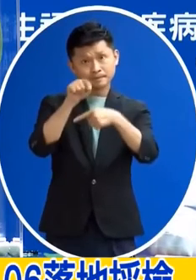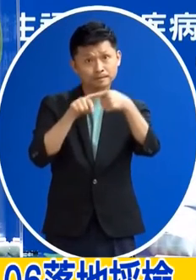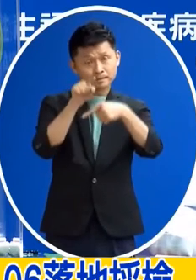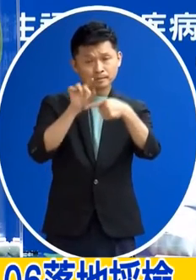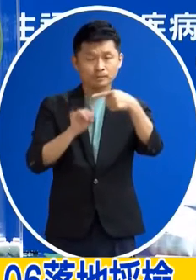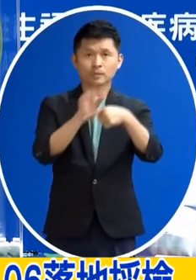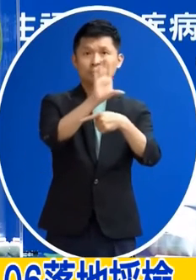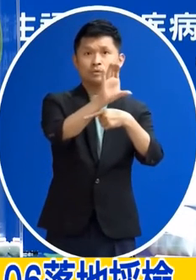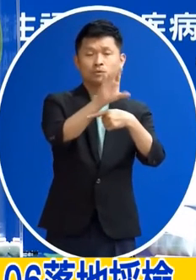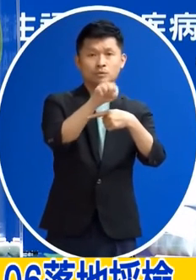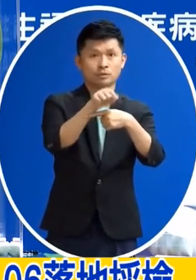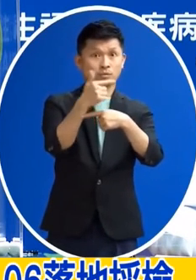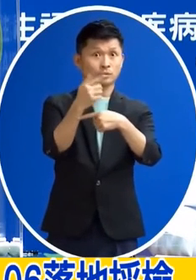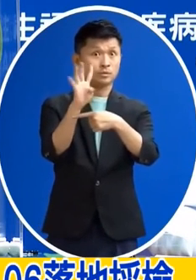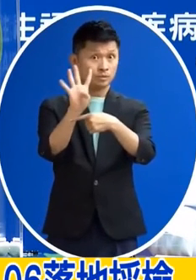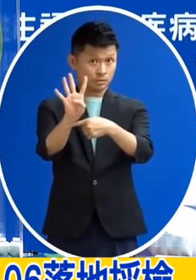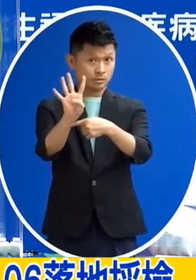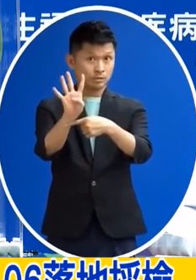占